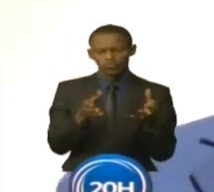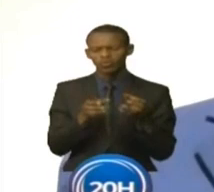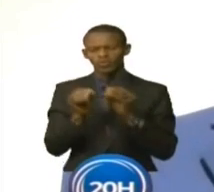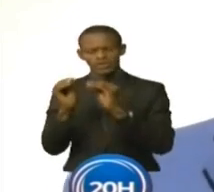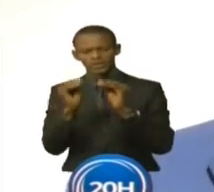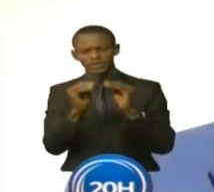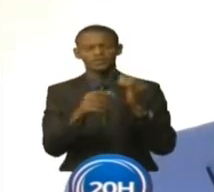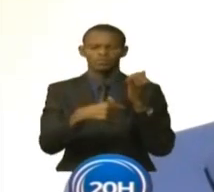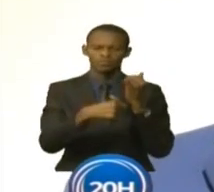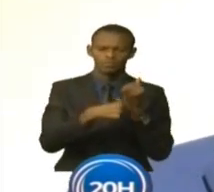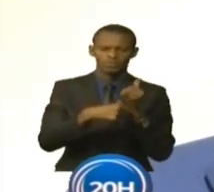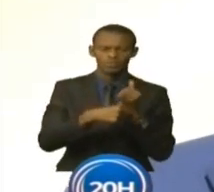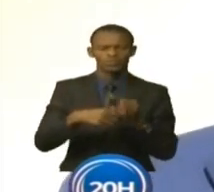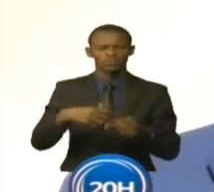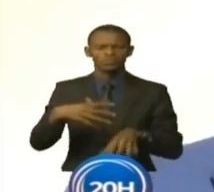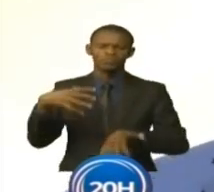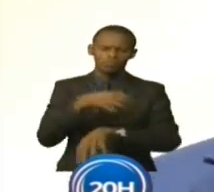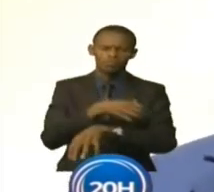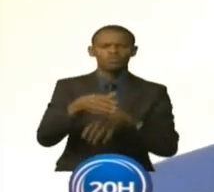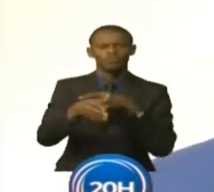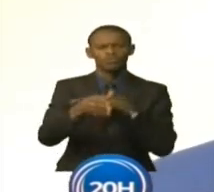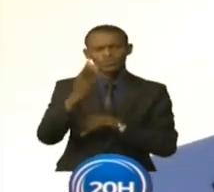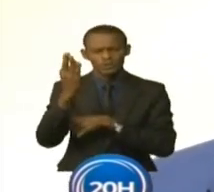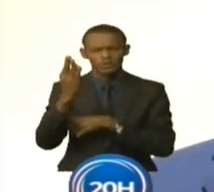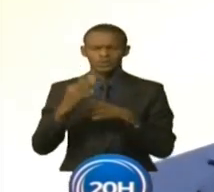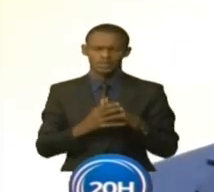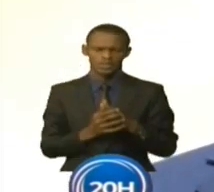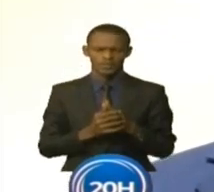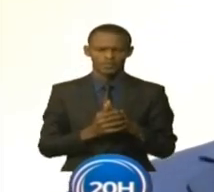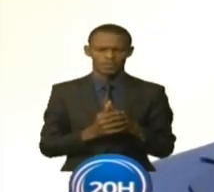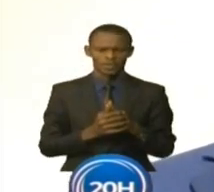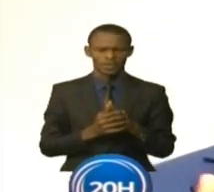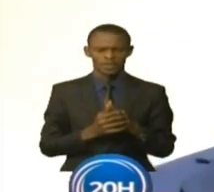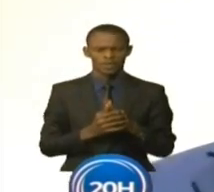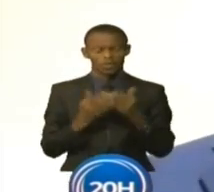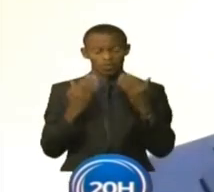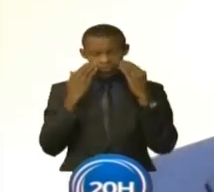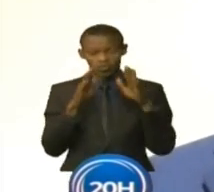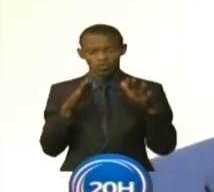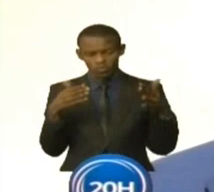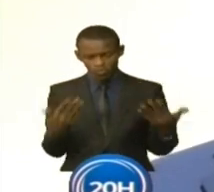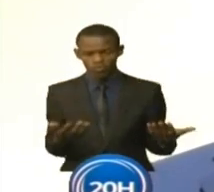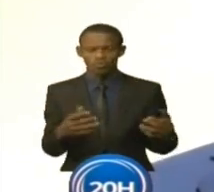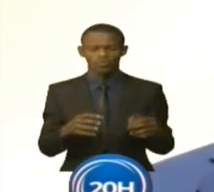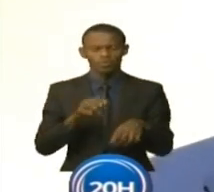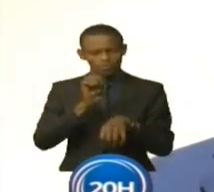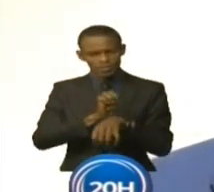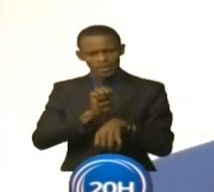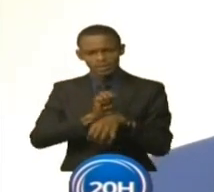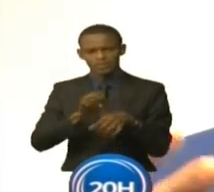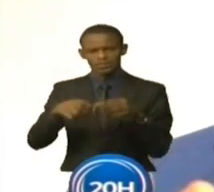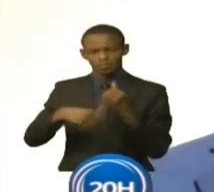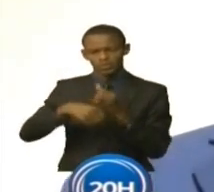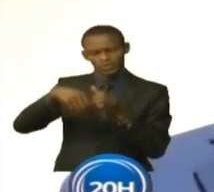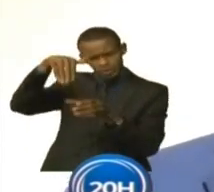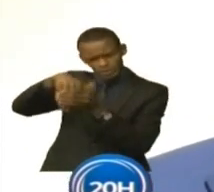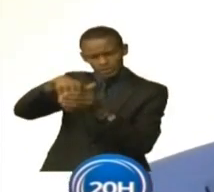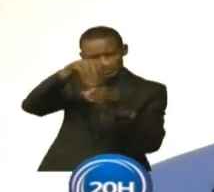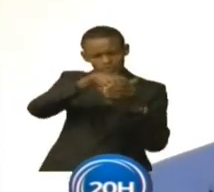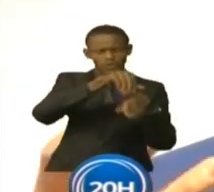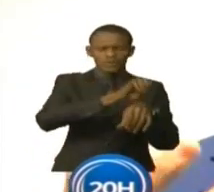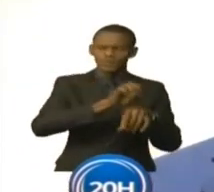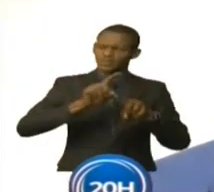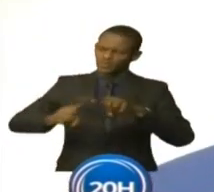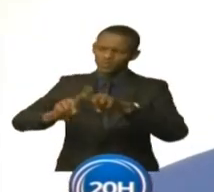je sens déjà que dans une disposition surnaturelle, le peuple de Dieu, l'Église, le pays bradé, quelque chose va se